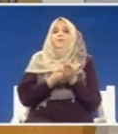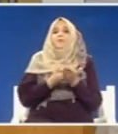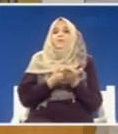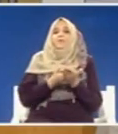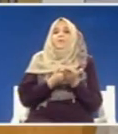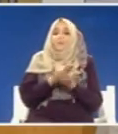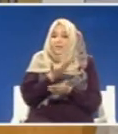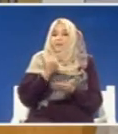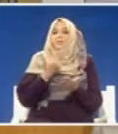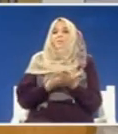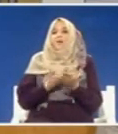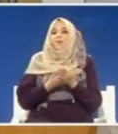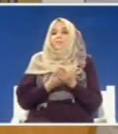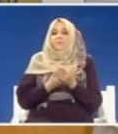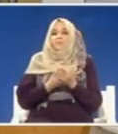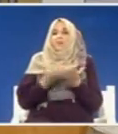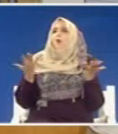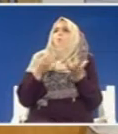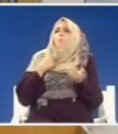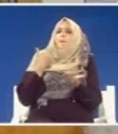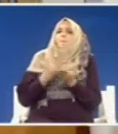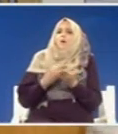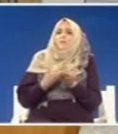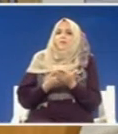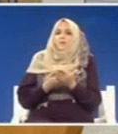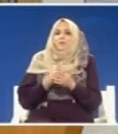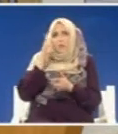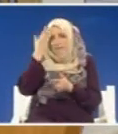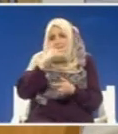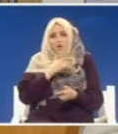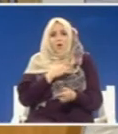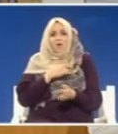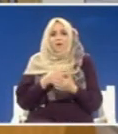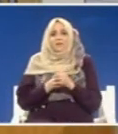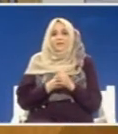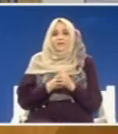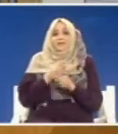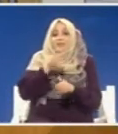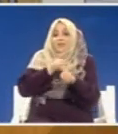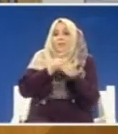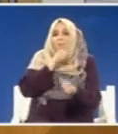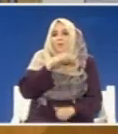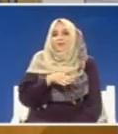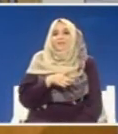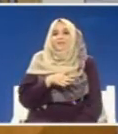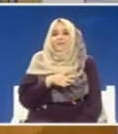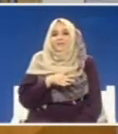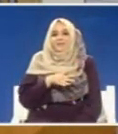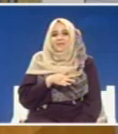الله. كيف يا ربي أبرهن وأنت تعلم ما في القلوب؟ قال: اتبع رسول الله.